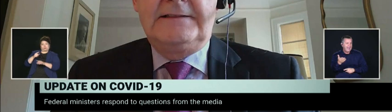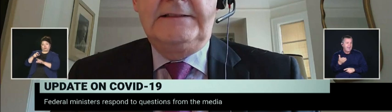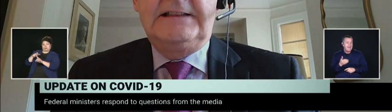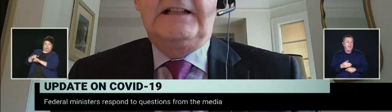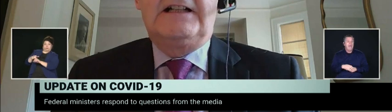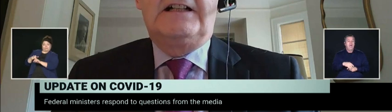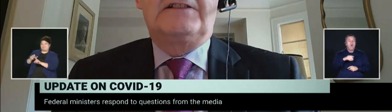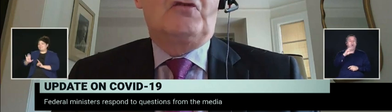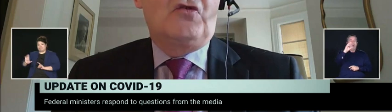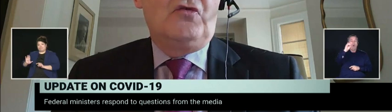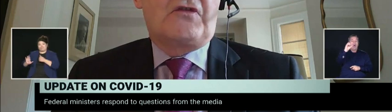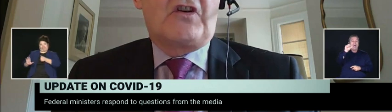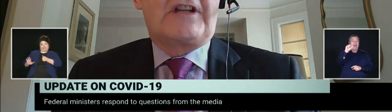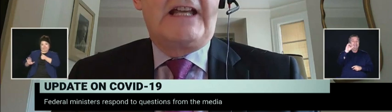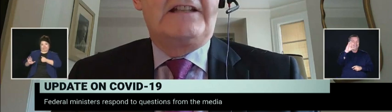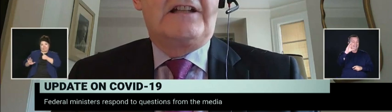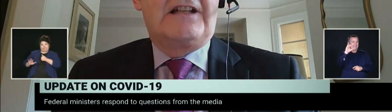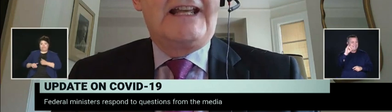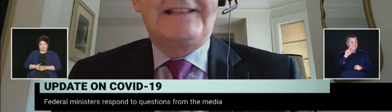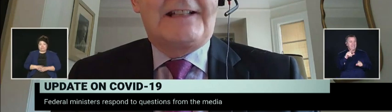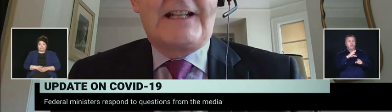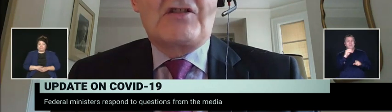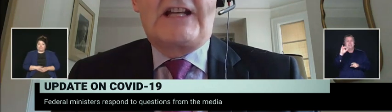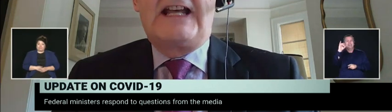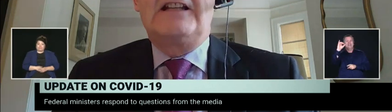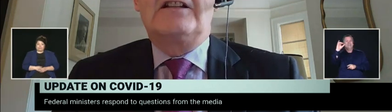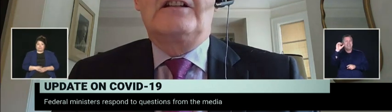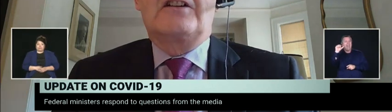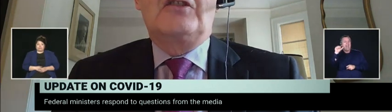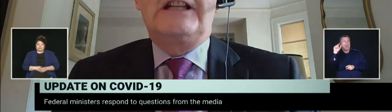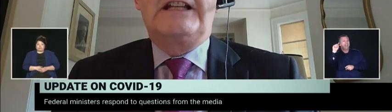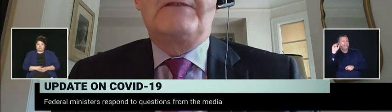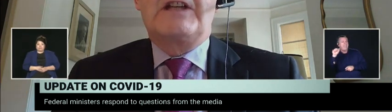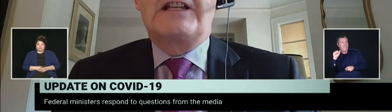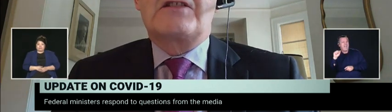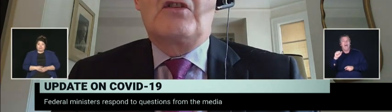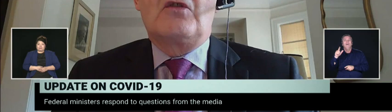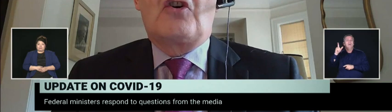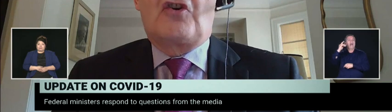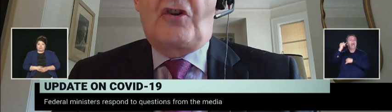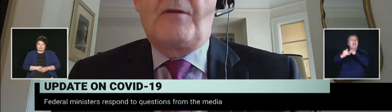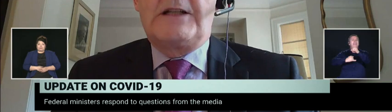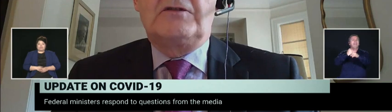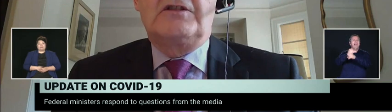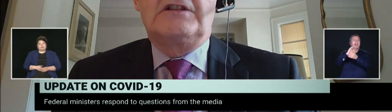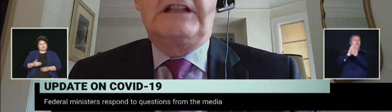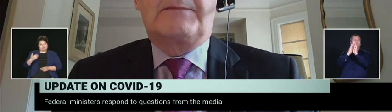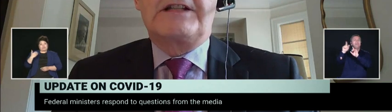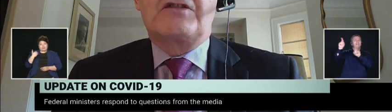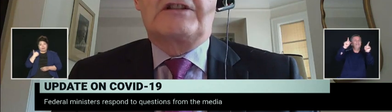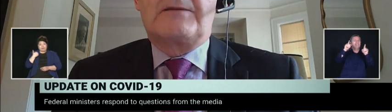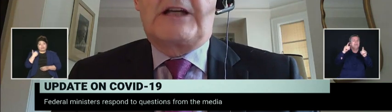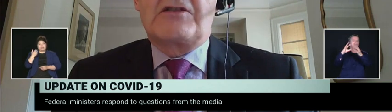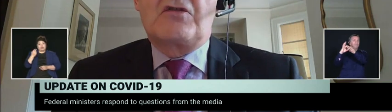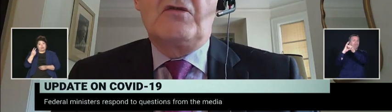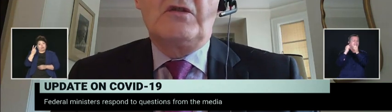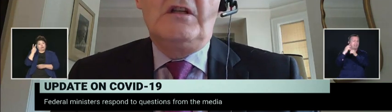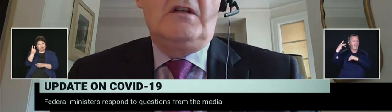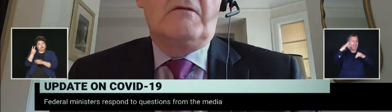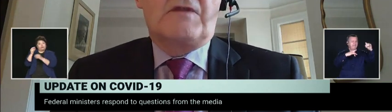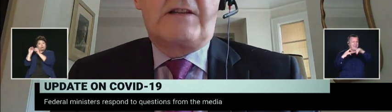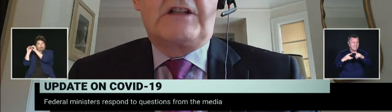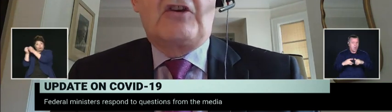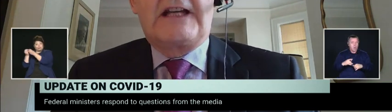l'IATA, deux organes internationaux reliés à l'aviation, recommandent les prises de